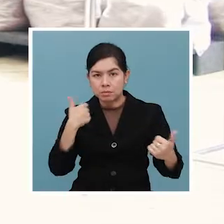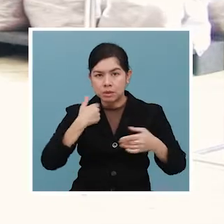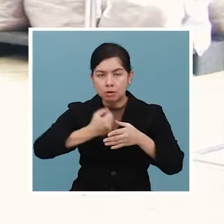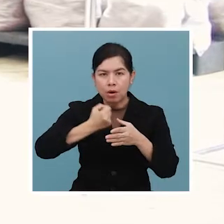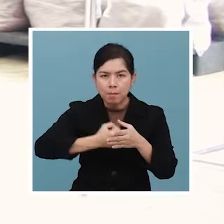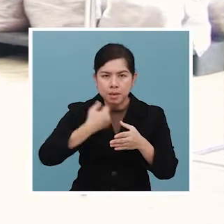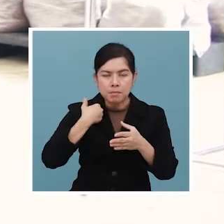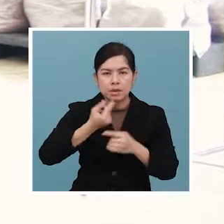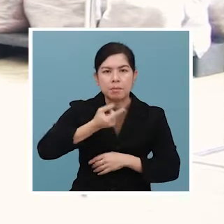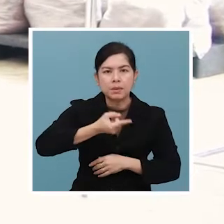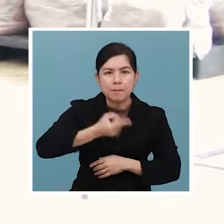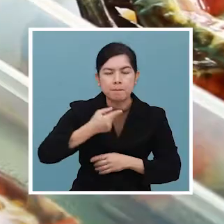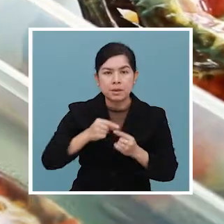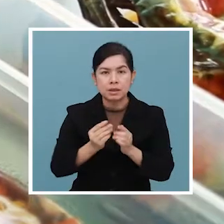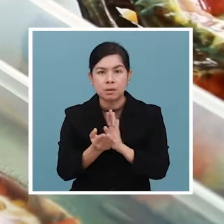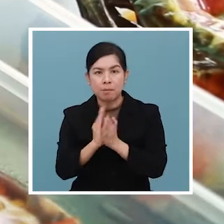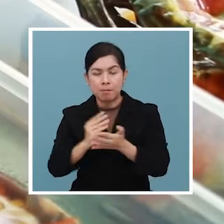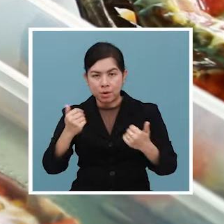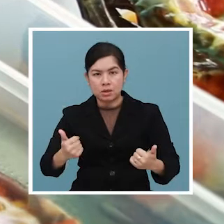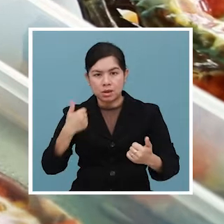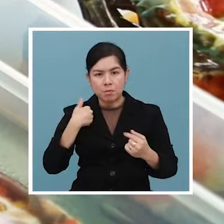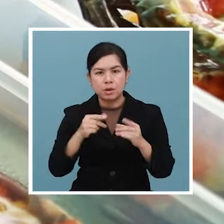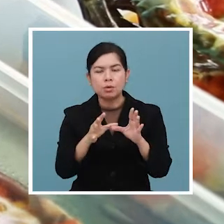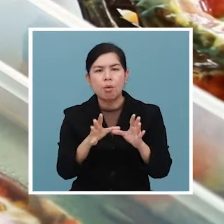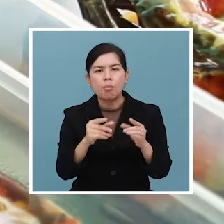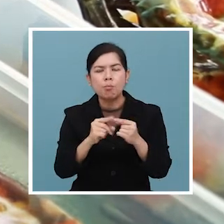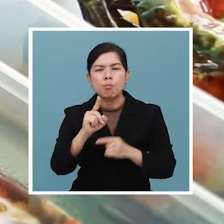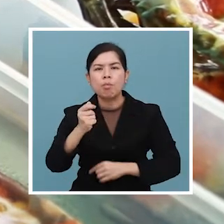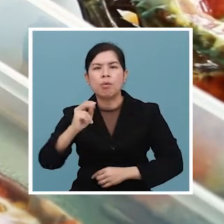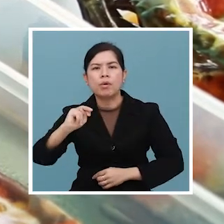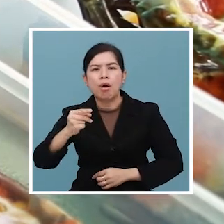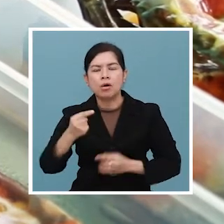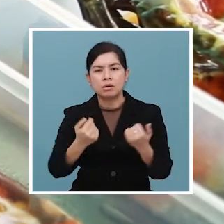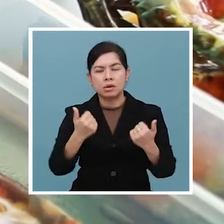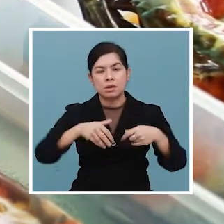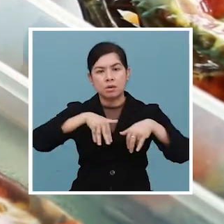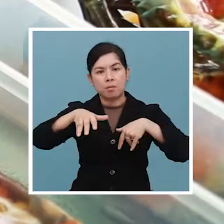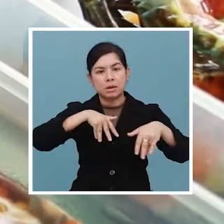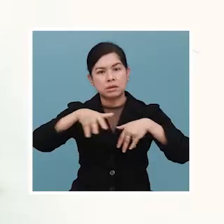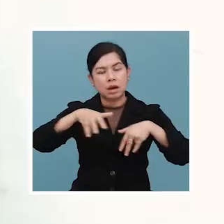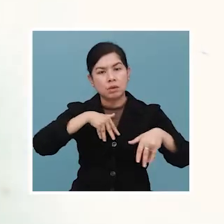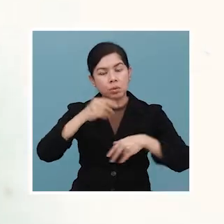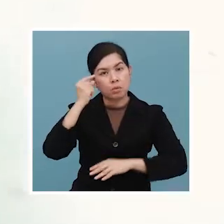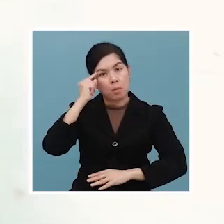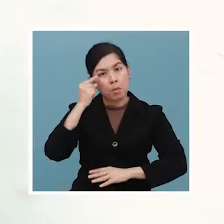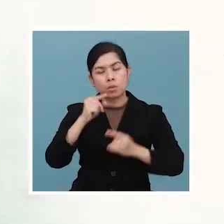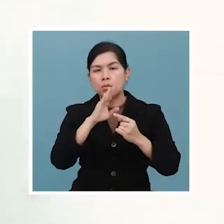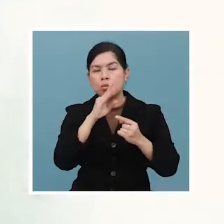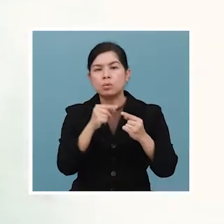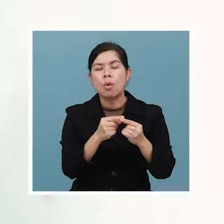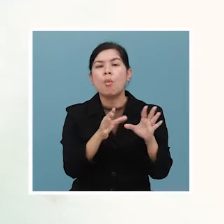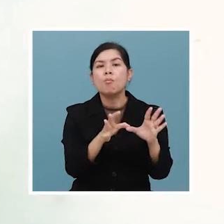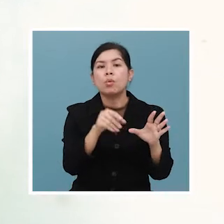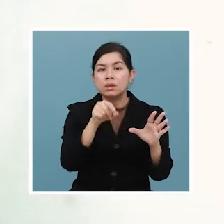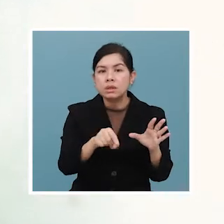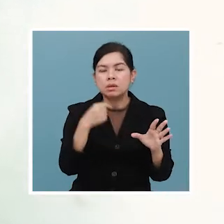ทั้งกะปิของเดินพอดีอยู่และหน้ามาถึงปูดองเองก็มูลค่าเพิ่มแผนที่ผู้ชมที่ชมอยู่เนี่ยต้องที่อ่ะไม่รู้นะครับปูสดที่ท่านๆก็